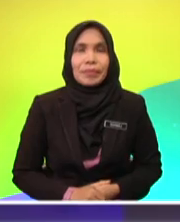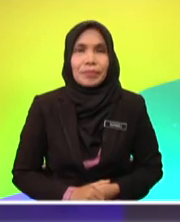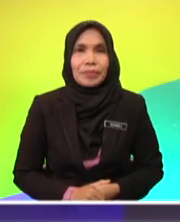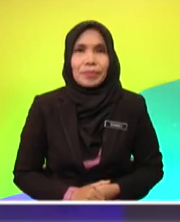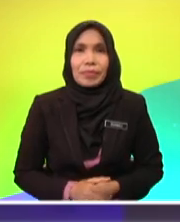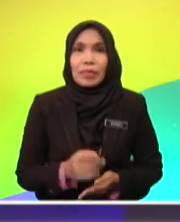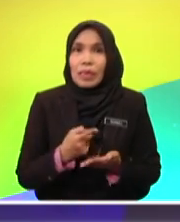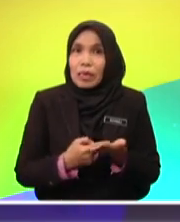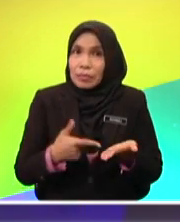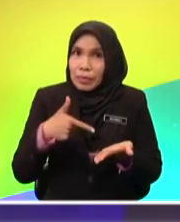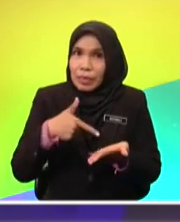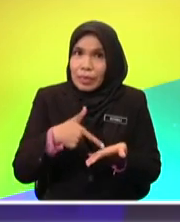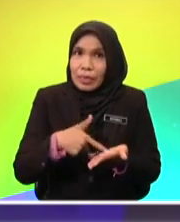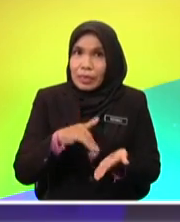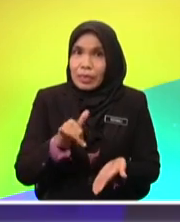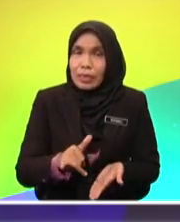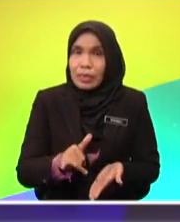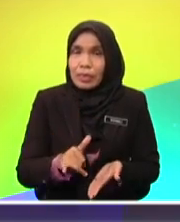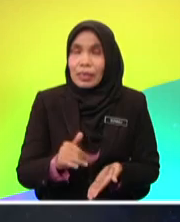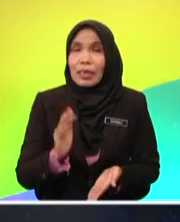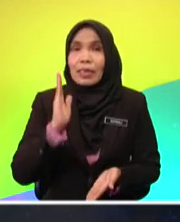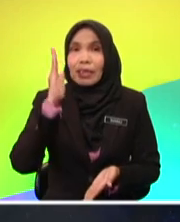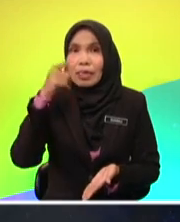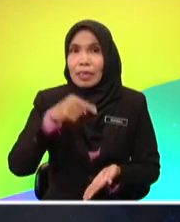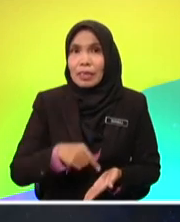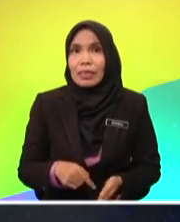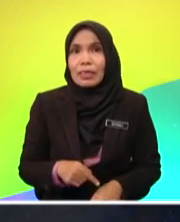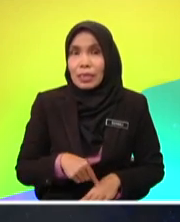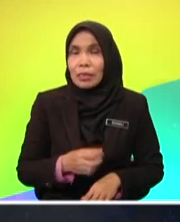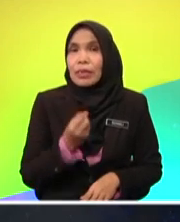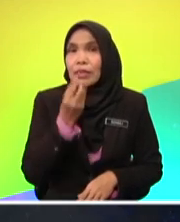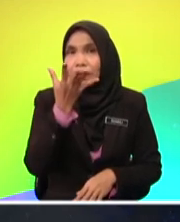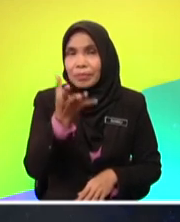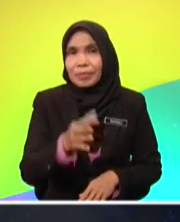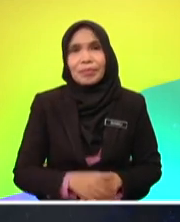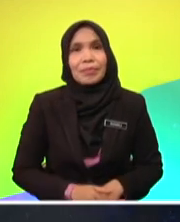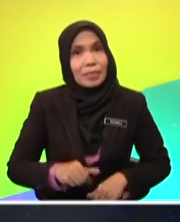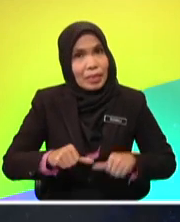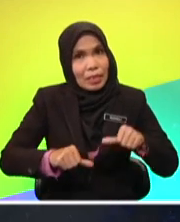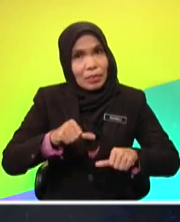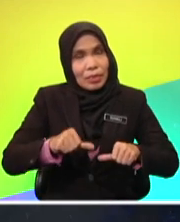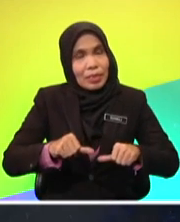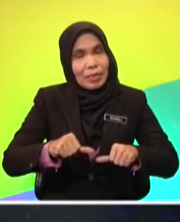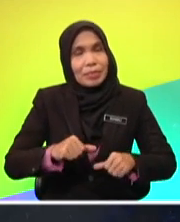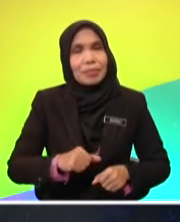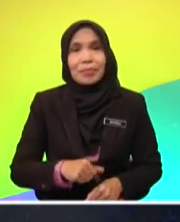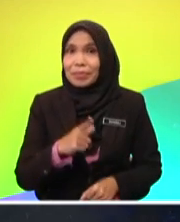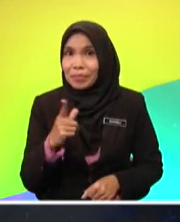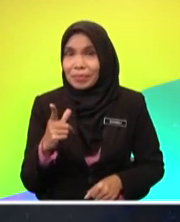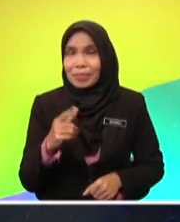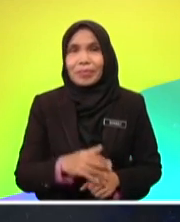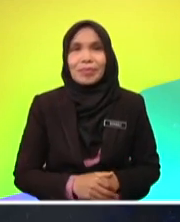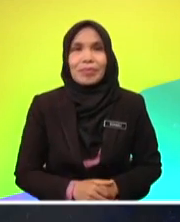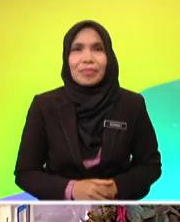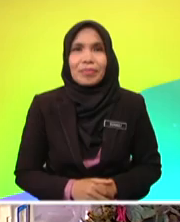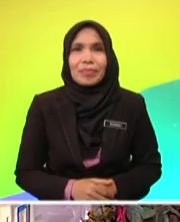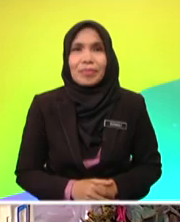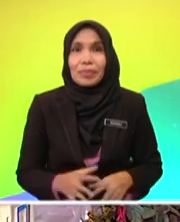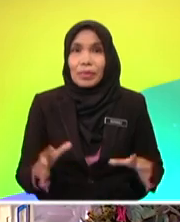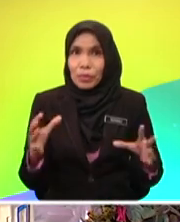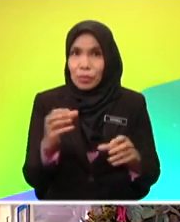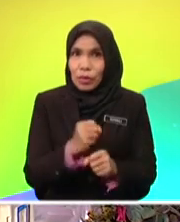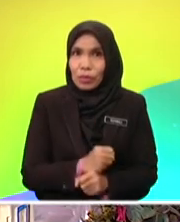kita nak kongsikan dengan murid-murid, cikgu? Okey. Untuk aktiviti seterusnya, kita nak uji Kak Rina. Faham tak apa yang